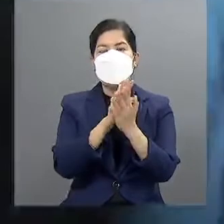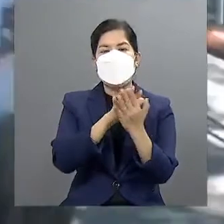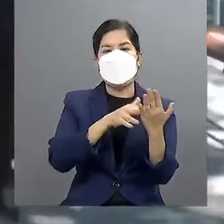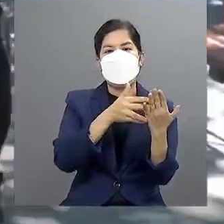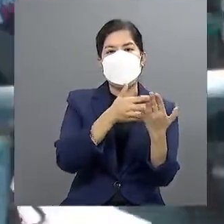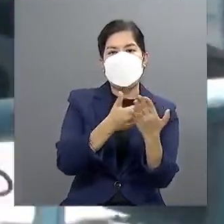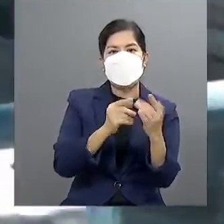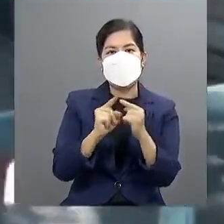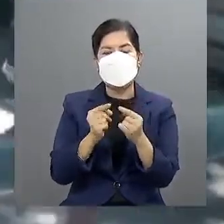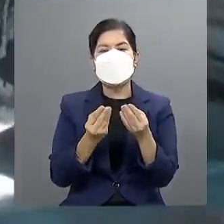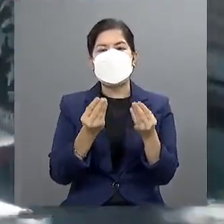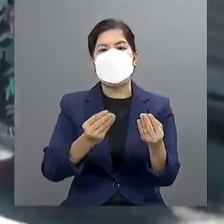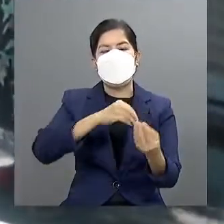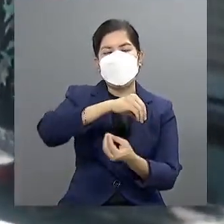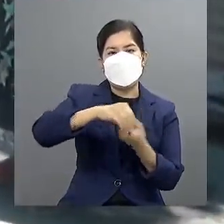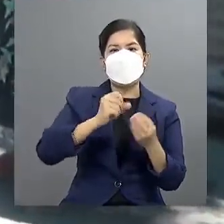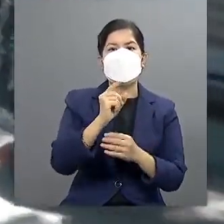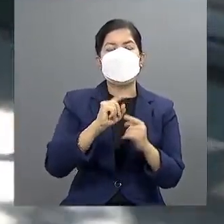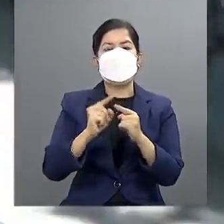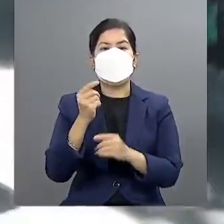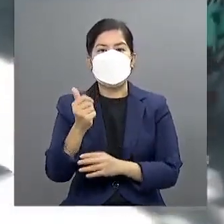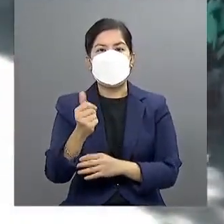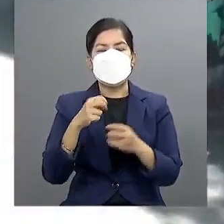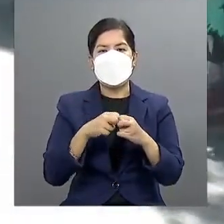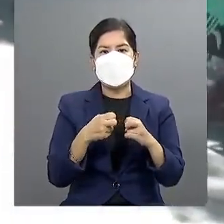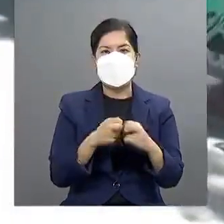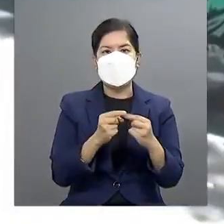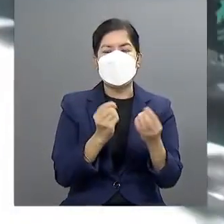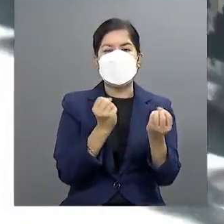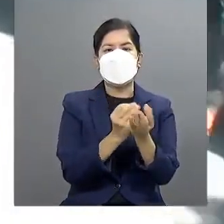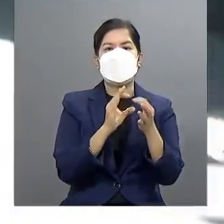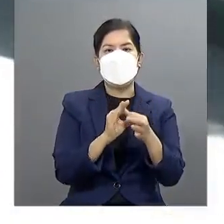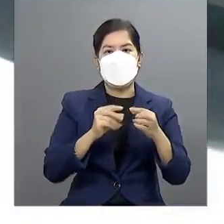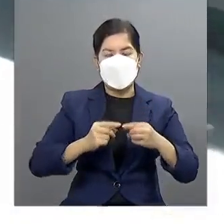าต่อไปได้และไม่กระทบต่อการใช้ชีวิตประจำวันของประชาชนค่ะ